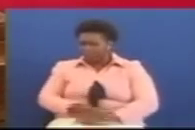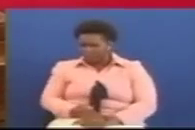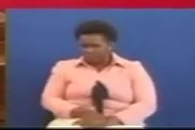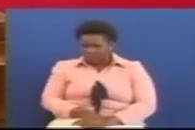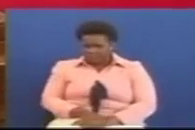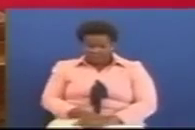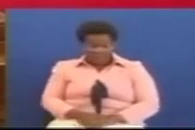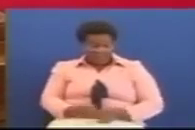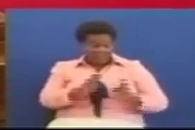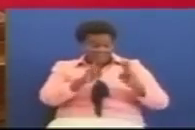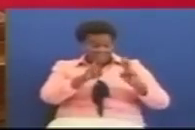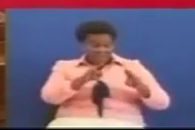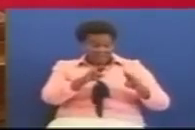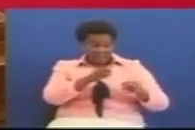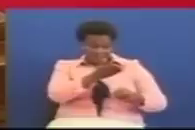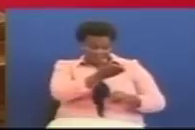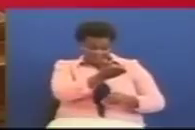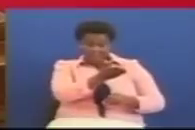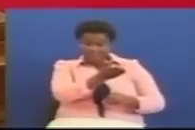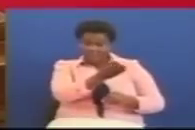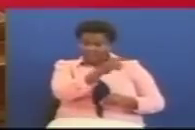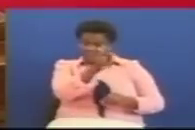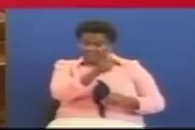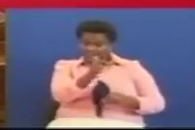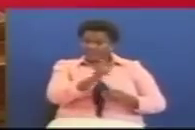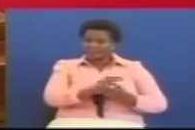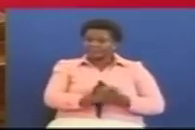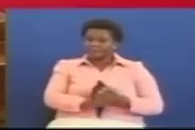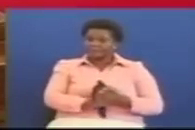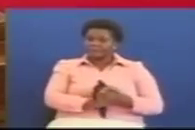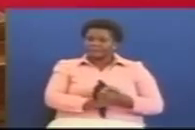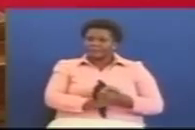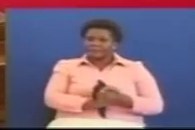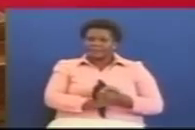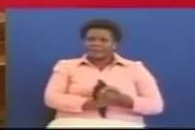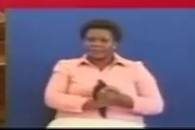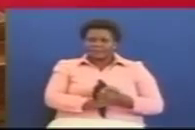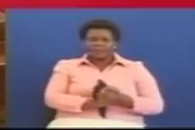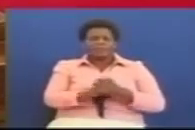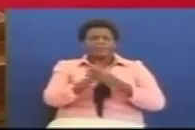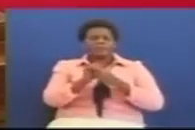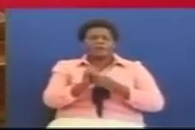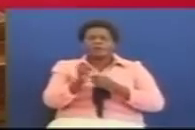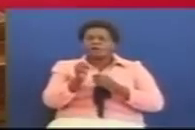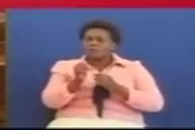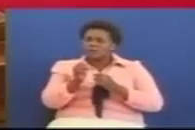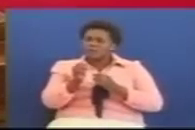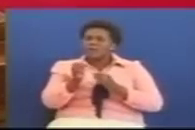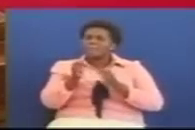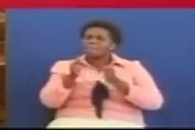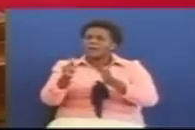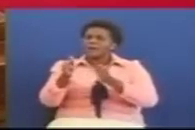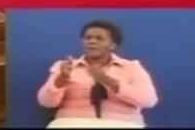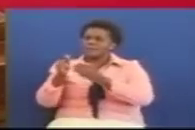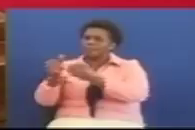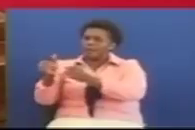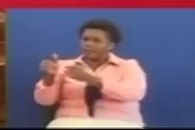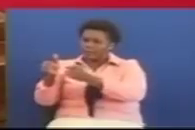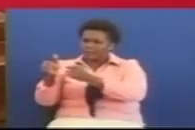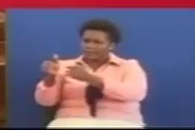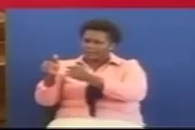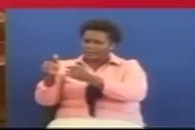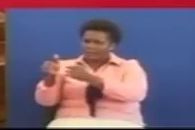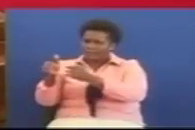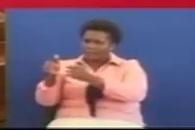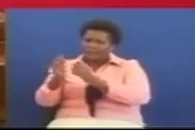ya Tanzania imekuwa ama ikiazima majengo kwenye ofisi za halmashauri, mkuu